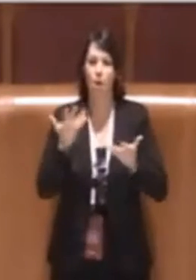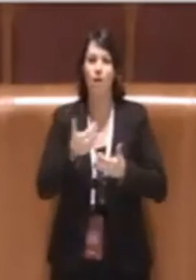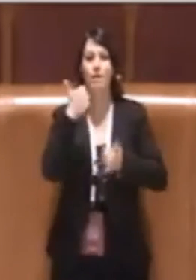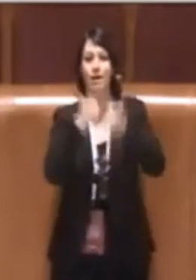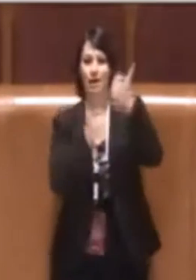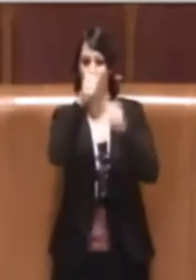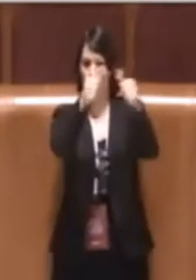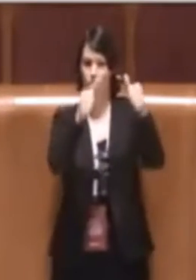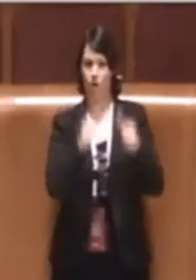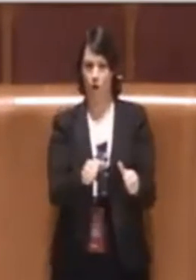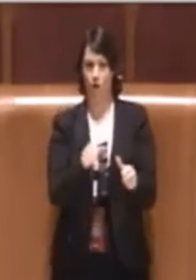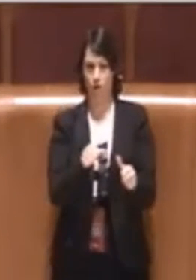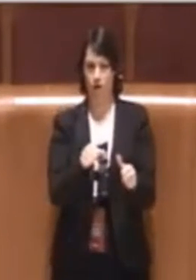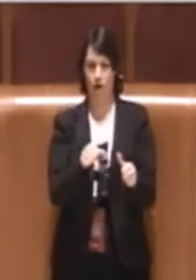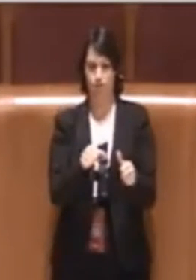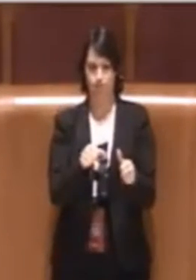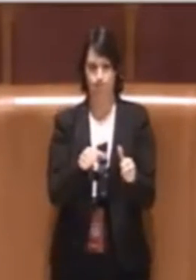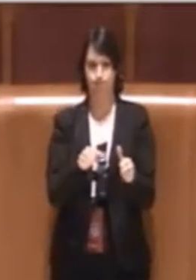controllando